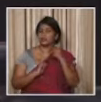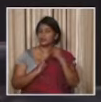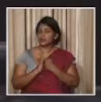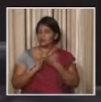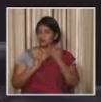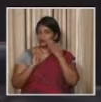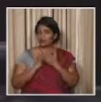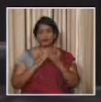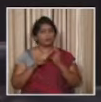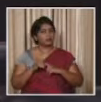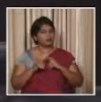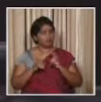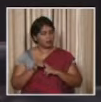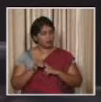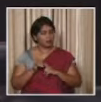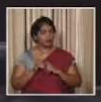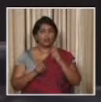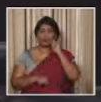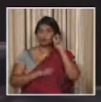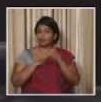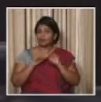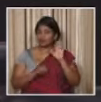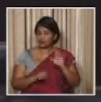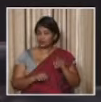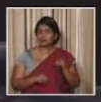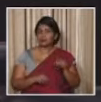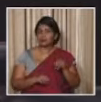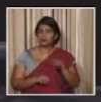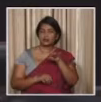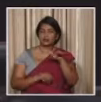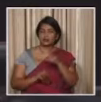මේ සමාජ සම්මුතිය ප්‍රශ්න වීමත්, පුරවැසියා මේ